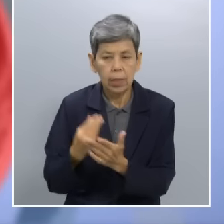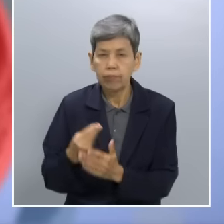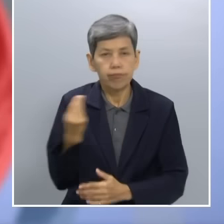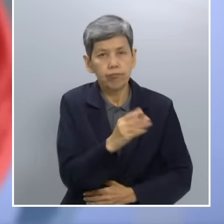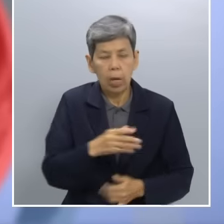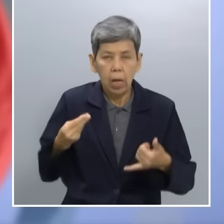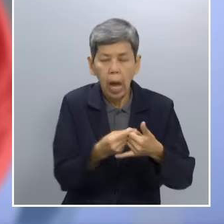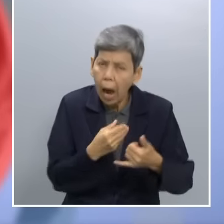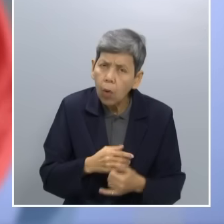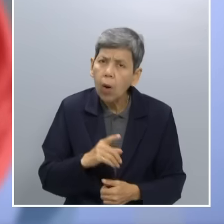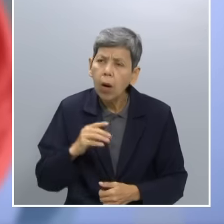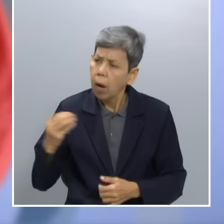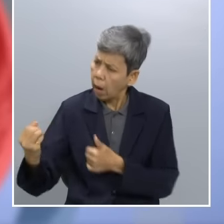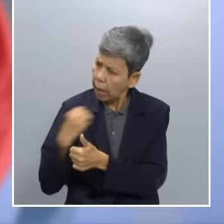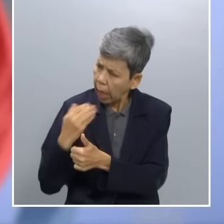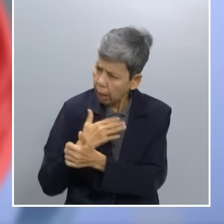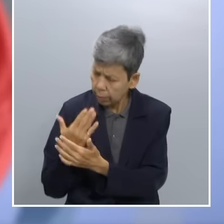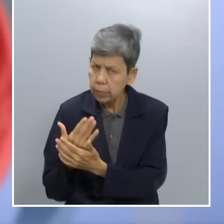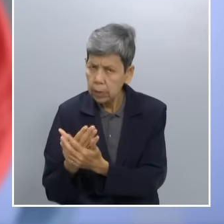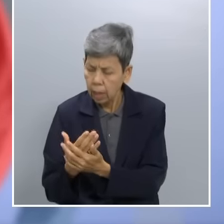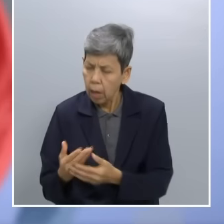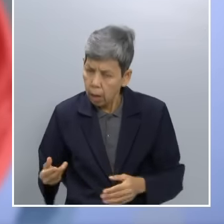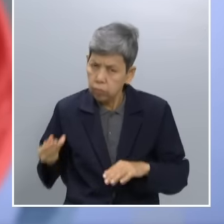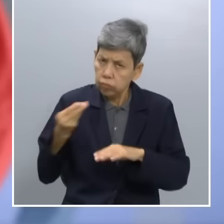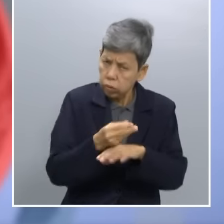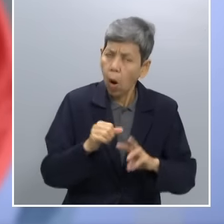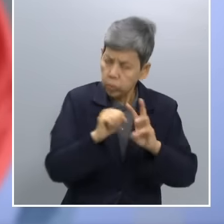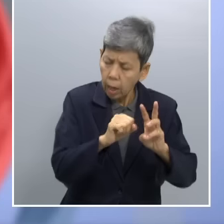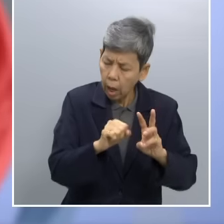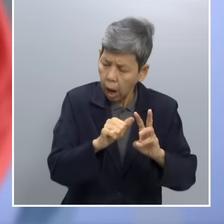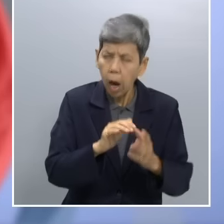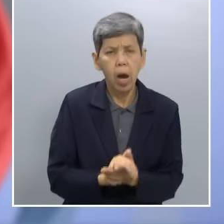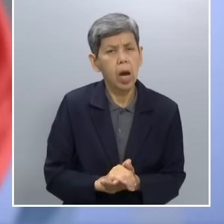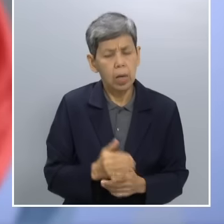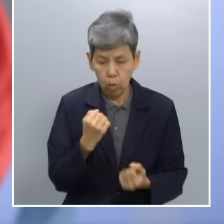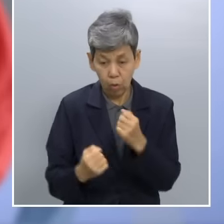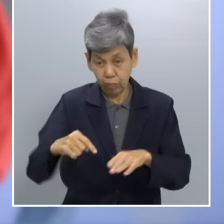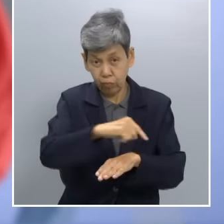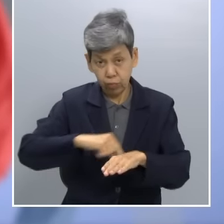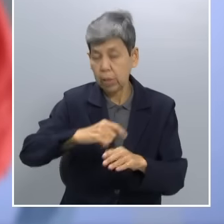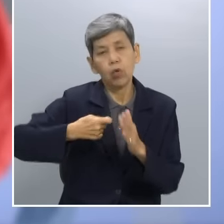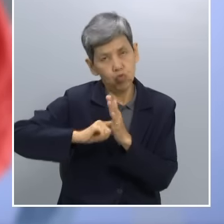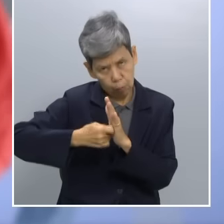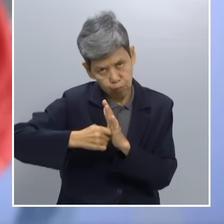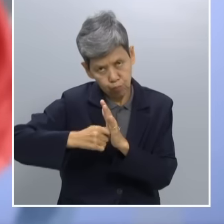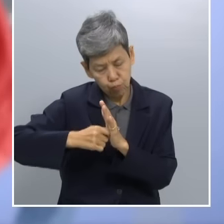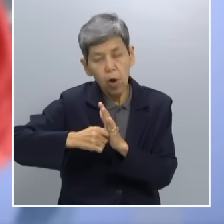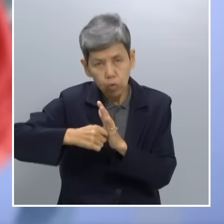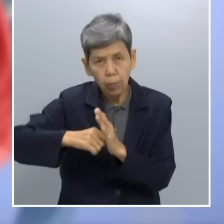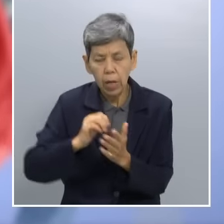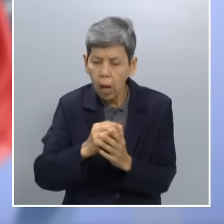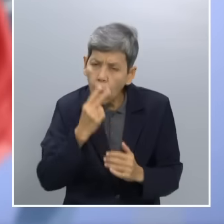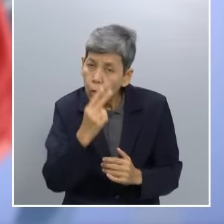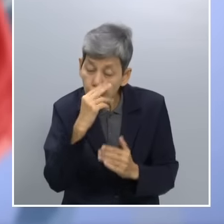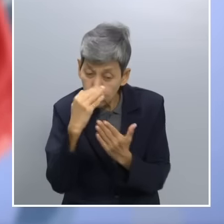อ่ะแต่เมื่อกี้เป็นคนบอกให้เไปเองใช่ใช่เบอกเไม่คืนแล้วค่ะแต่ขอให้รถคันเนี้ยกลับไปซ่อมเพราะเไปเช็ค